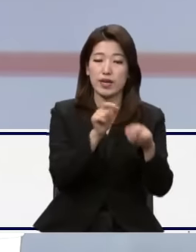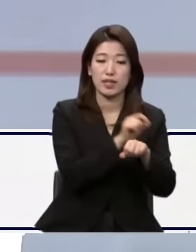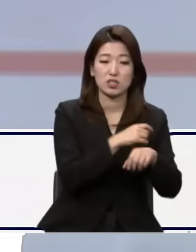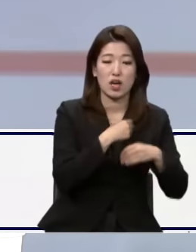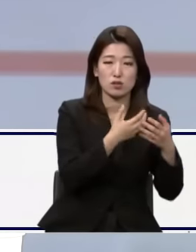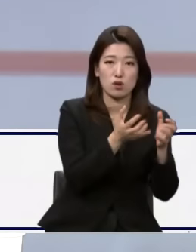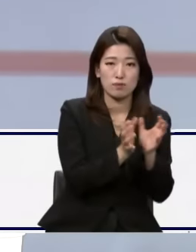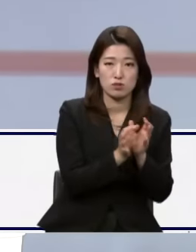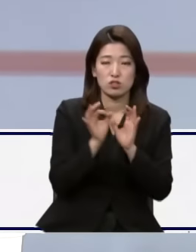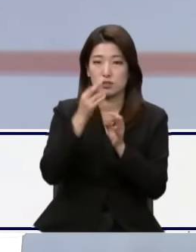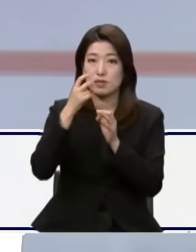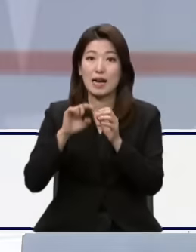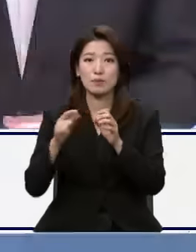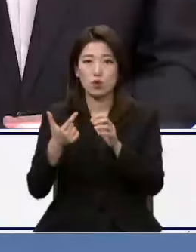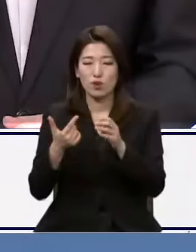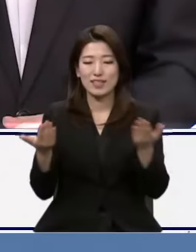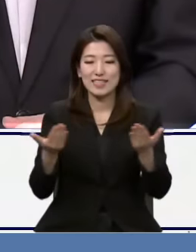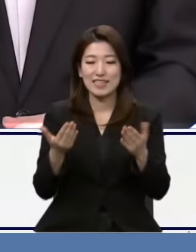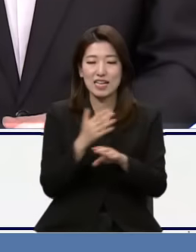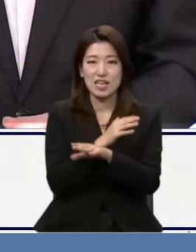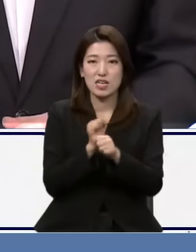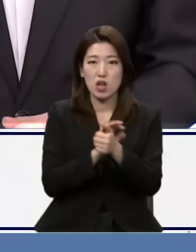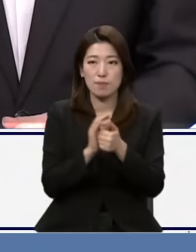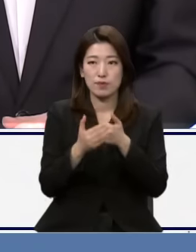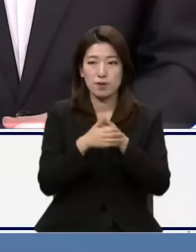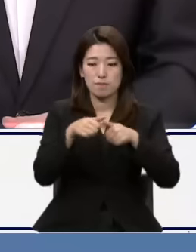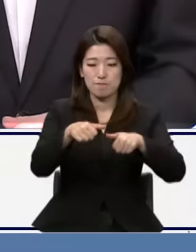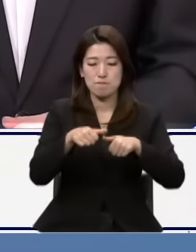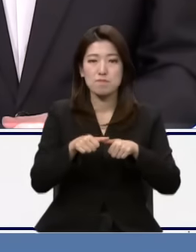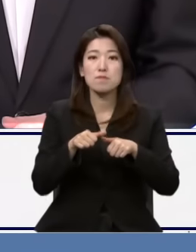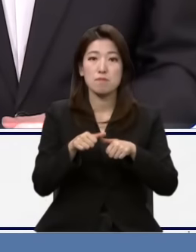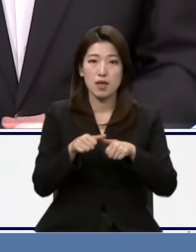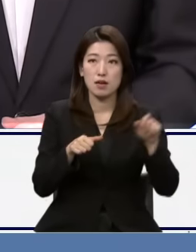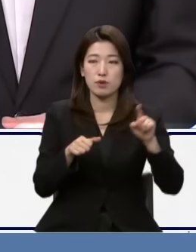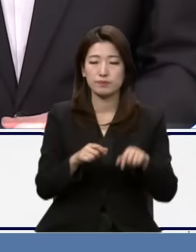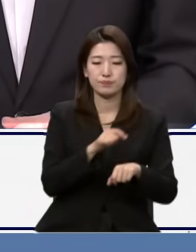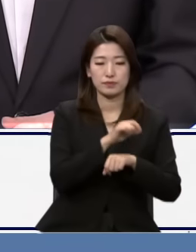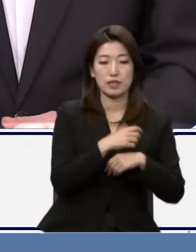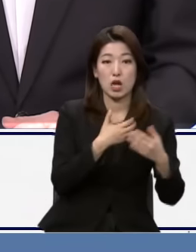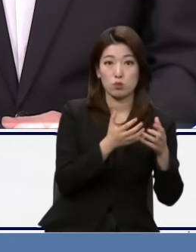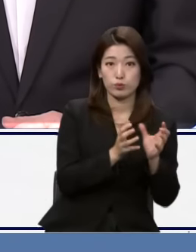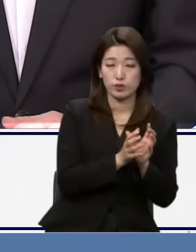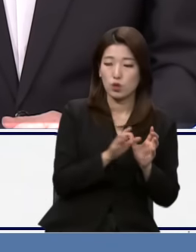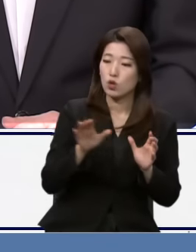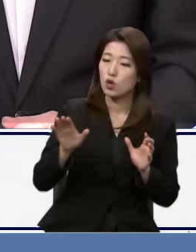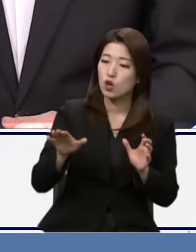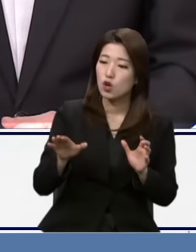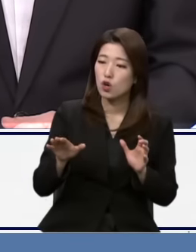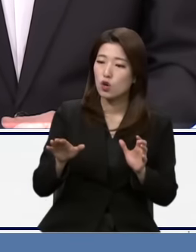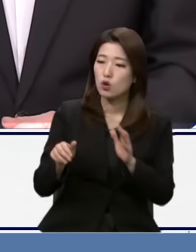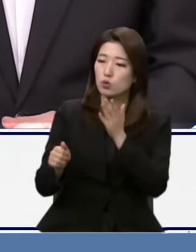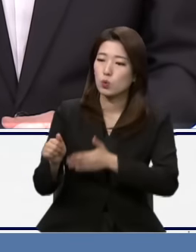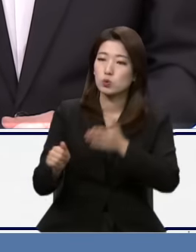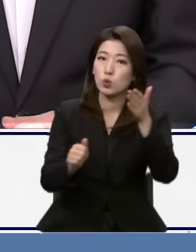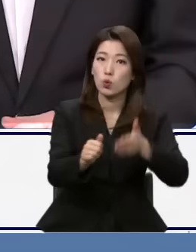m 체결이 됐는데 그 행안부가 요청하면 근감 마하고 저 세마 근거에 대해서 공동으로 검사를